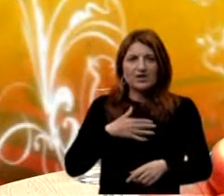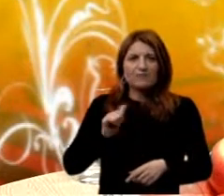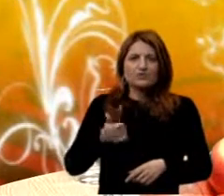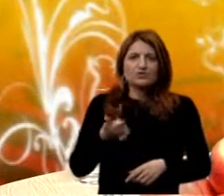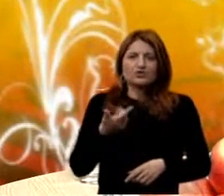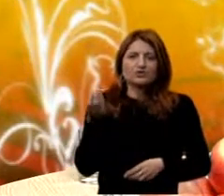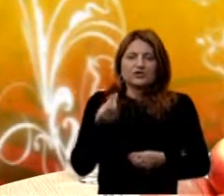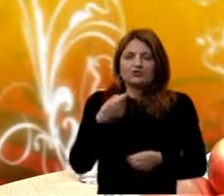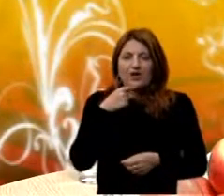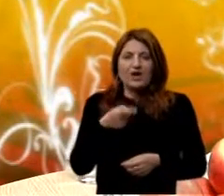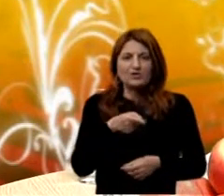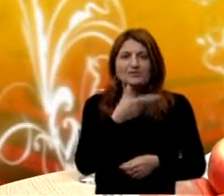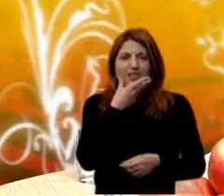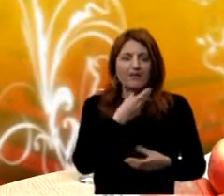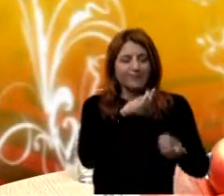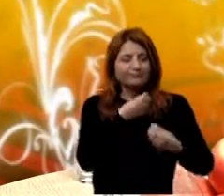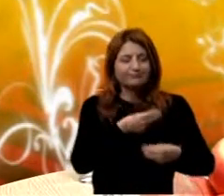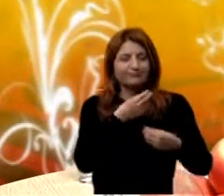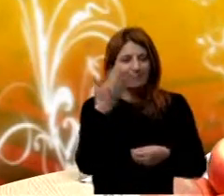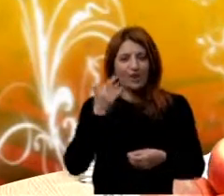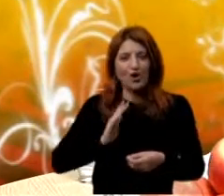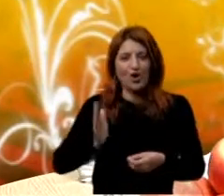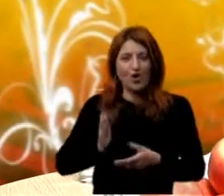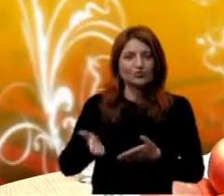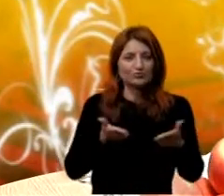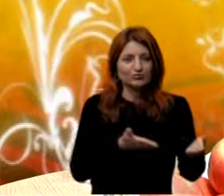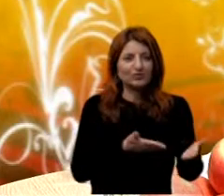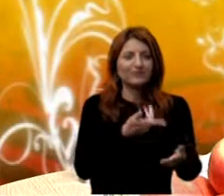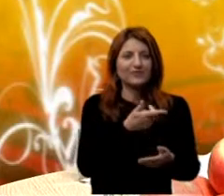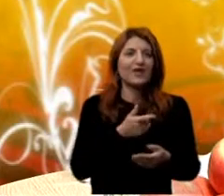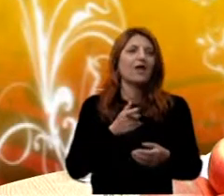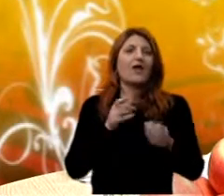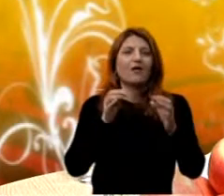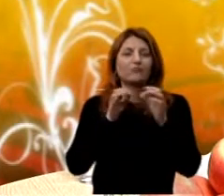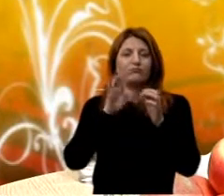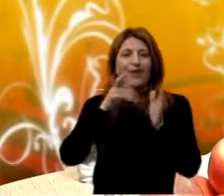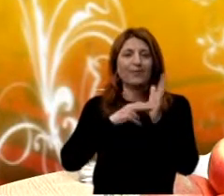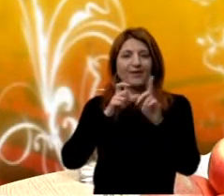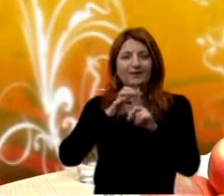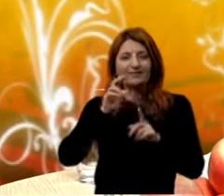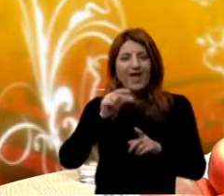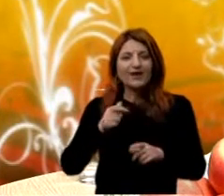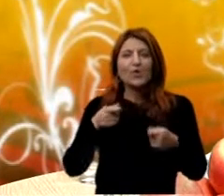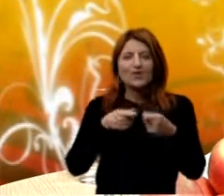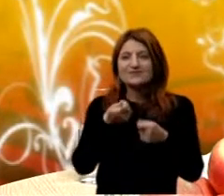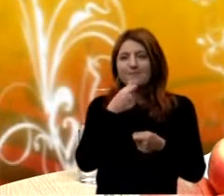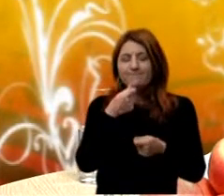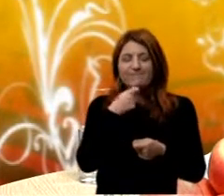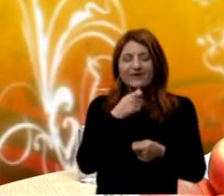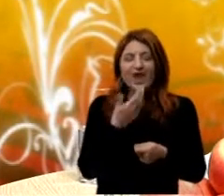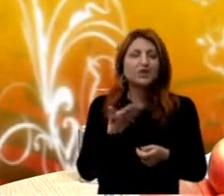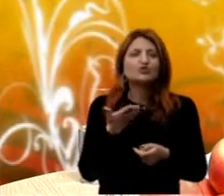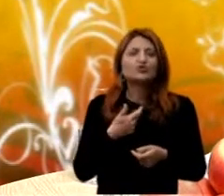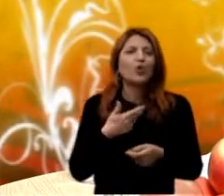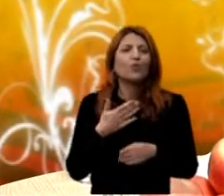smo slušali, mislim da su nam krasne stvari rekla i docentica Vranešić-Bender o toj prehrani, o tom nečemu što nas uvijek vodi u